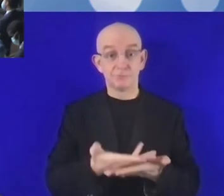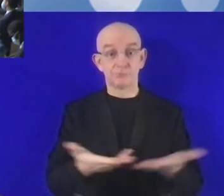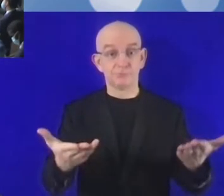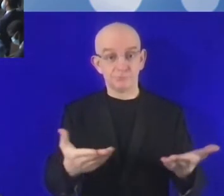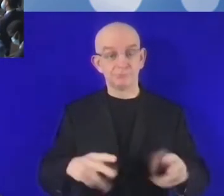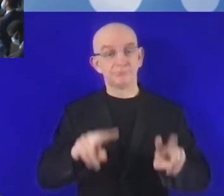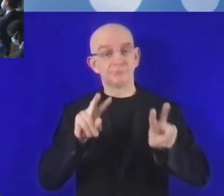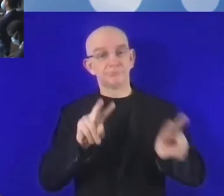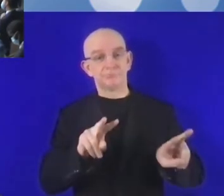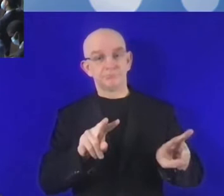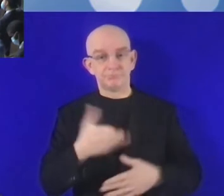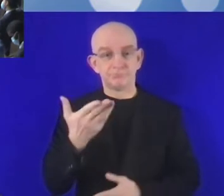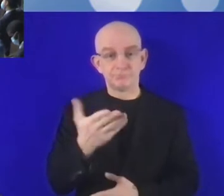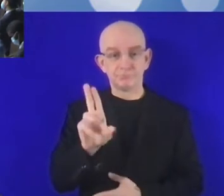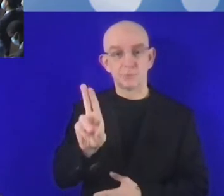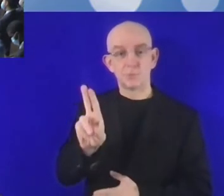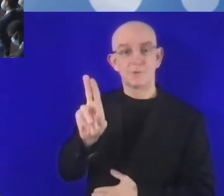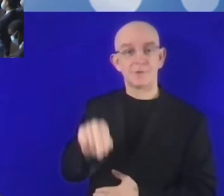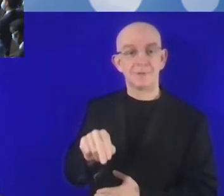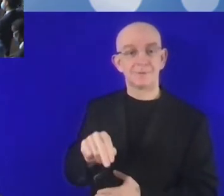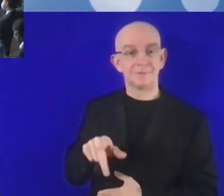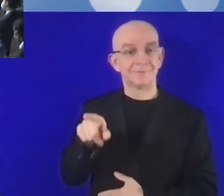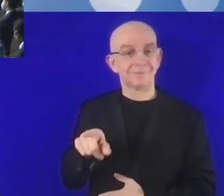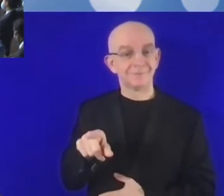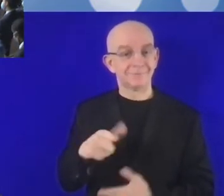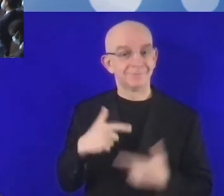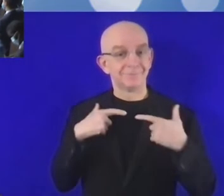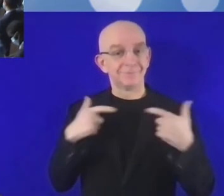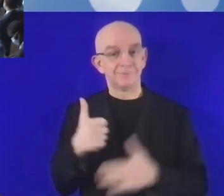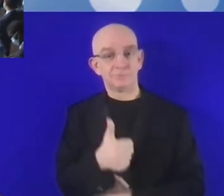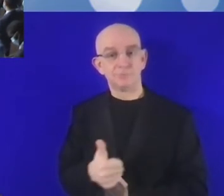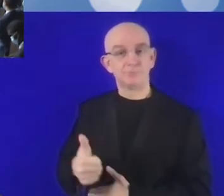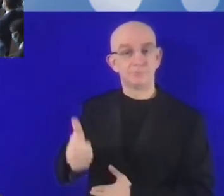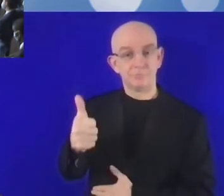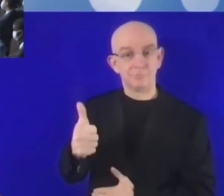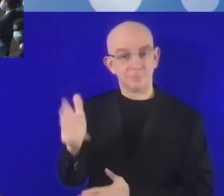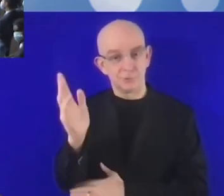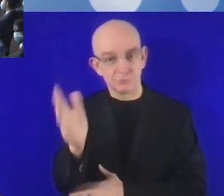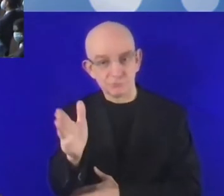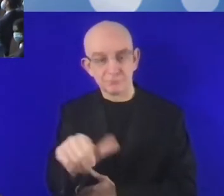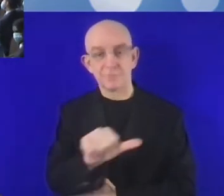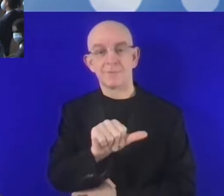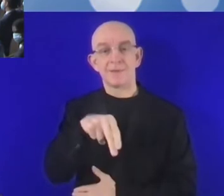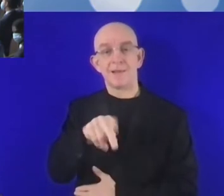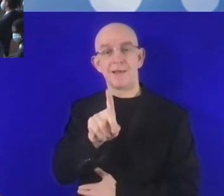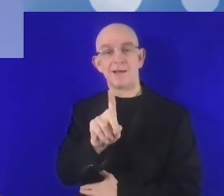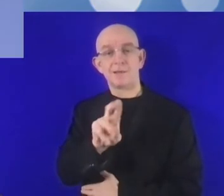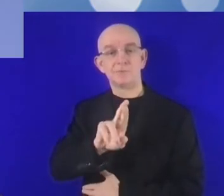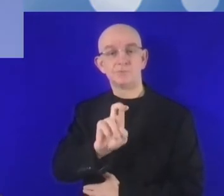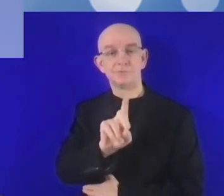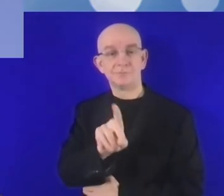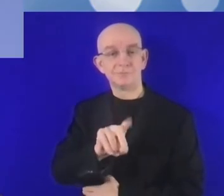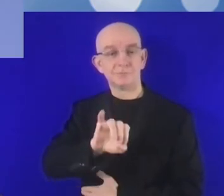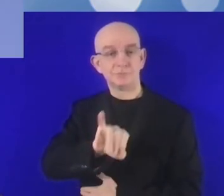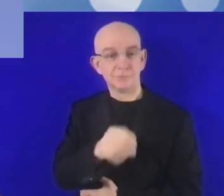prendront également la voix M. Antonio Guterres, ainsi que Andrzej Duda,